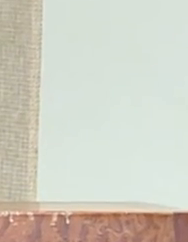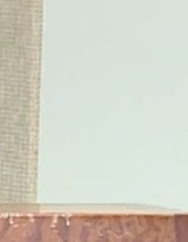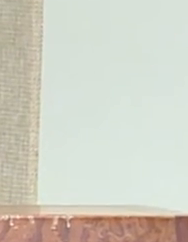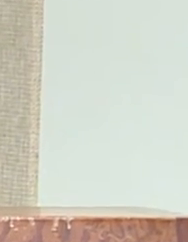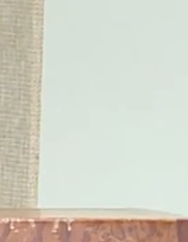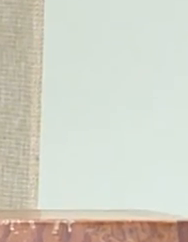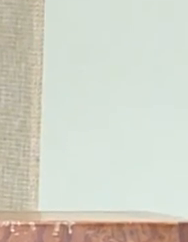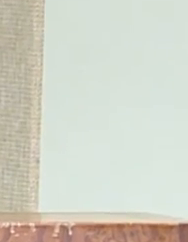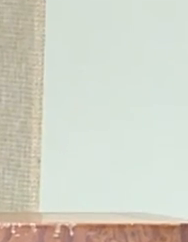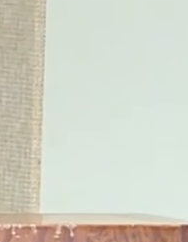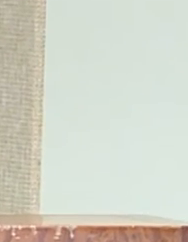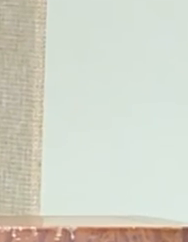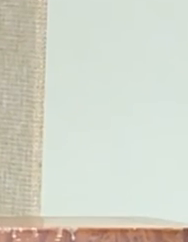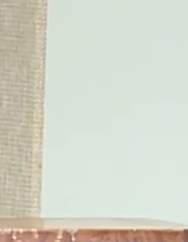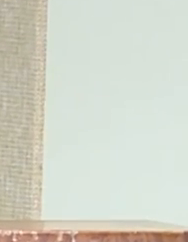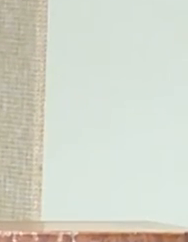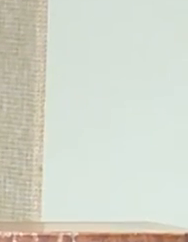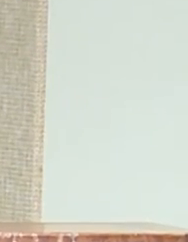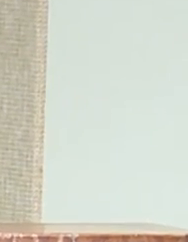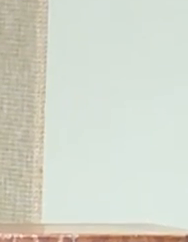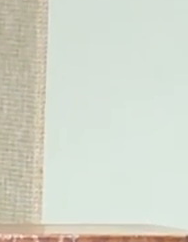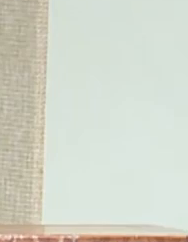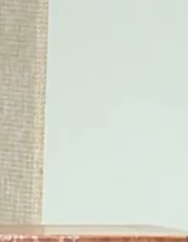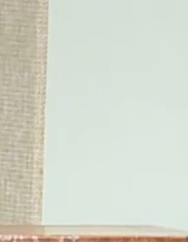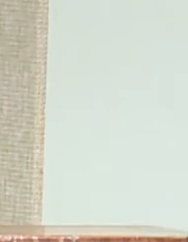สรุปความขอเรียนเชิญอาจารย์ทั้งสองท่านค่ะ